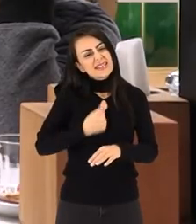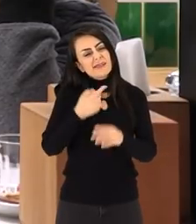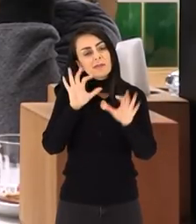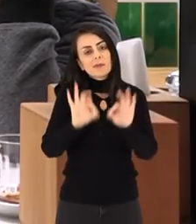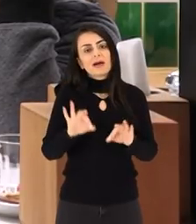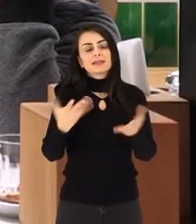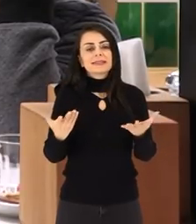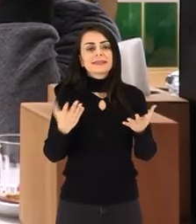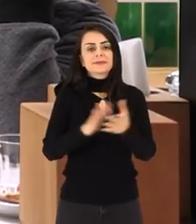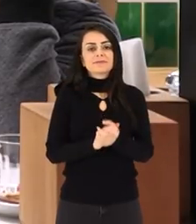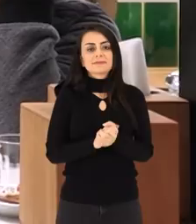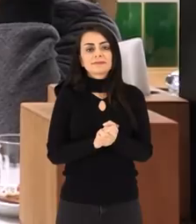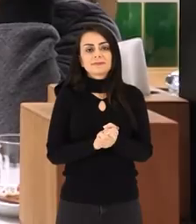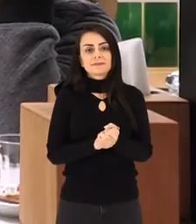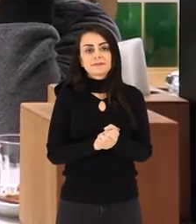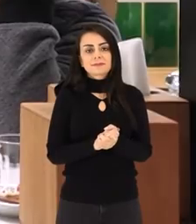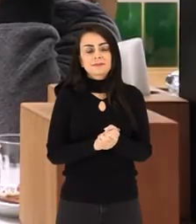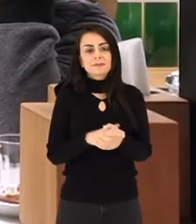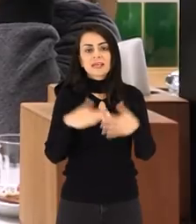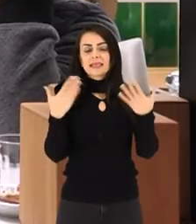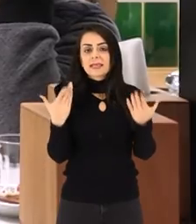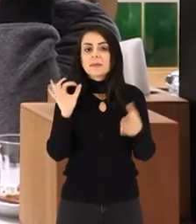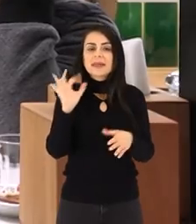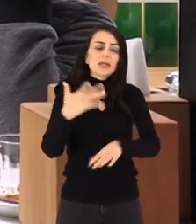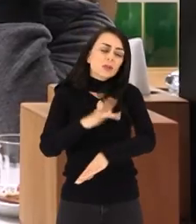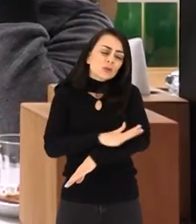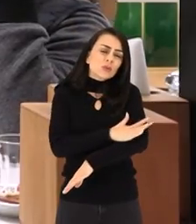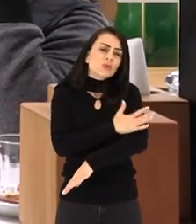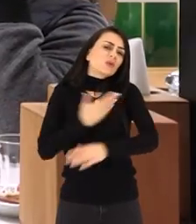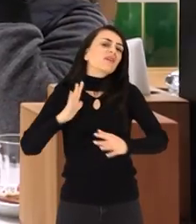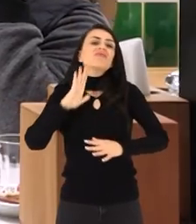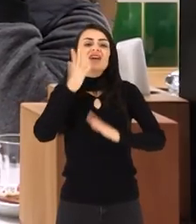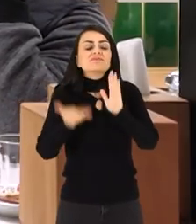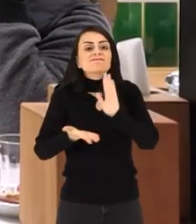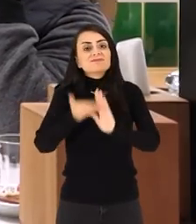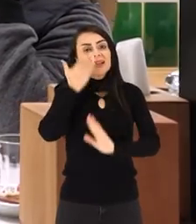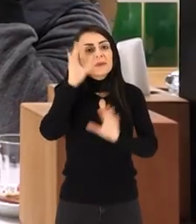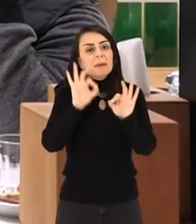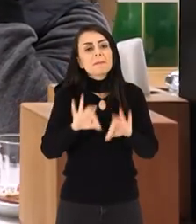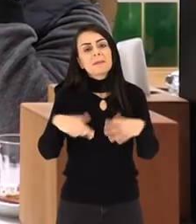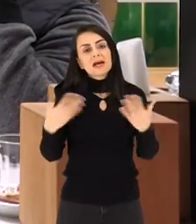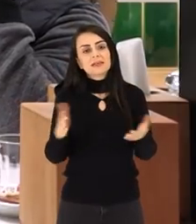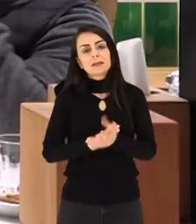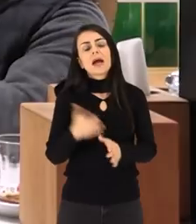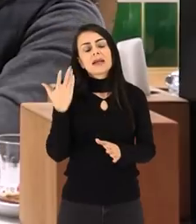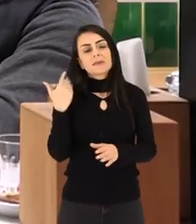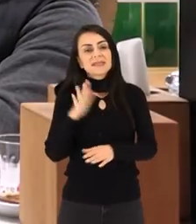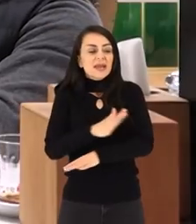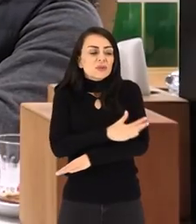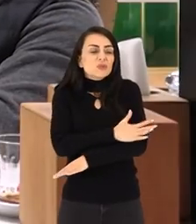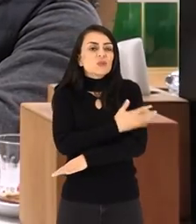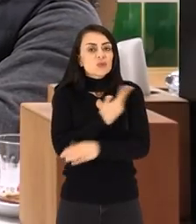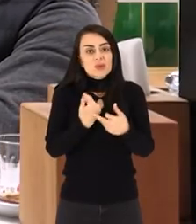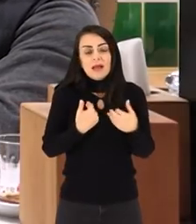açıkçası. Empati duygum daha da gelişti. Tabii ki daha da duygusallaştım. Hani öyle biriydim